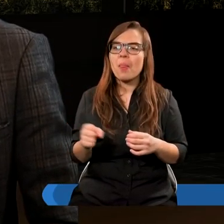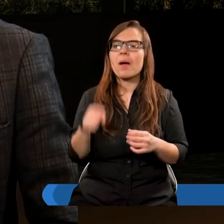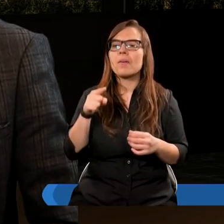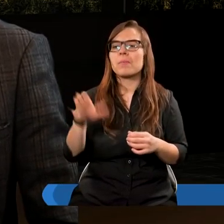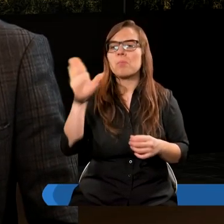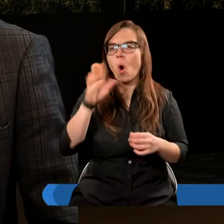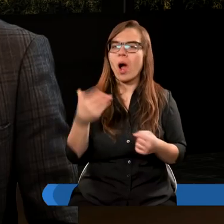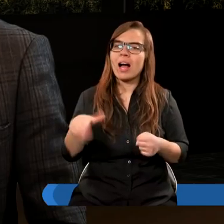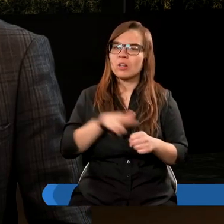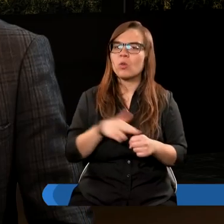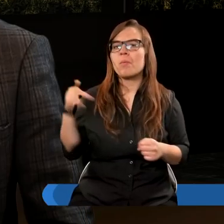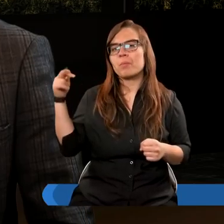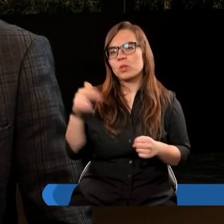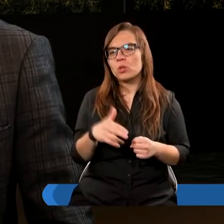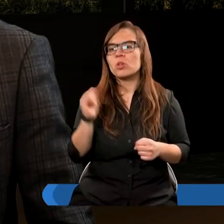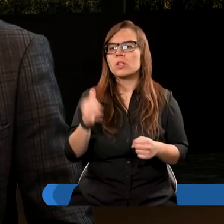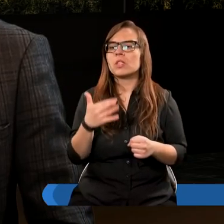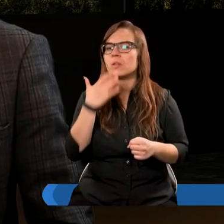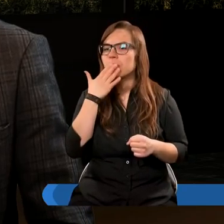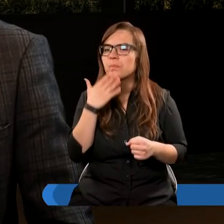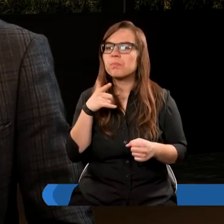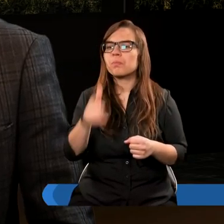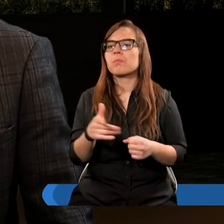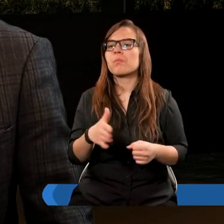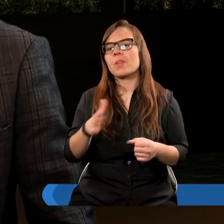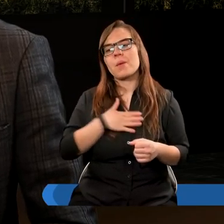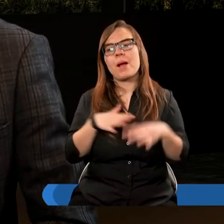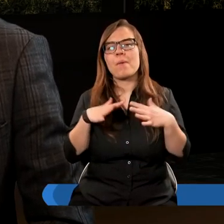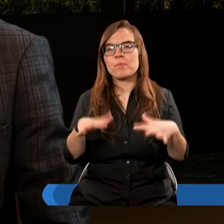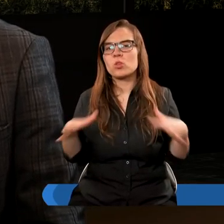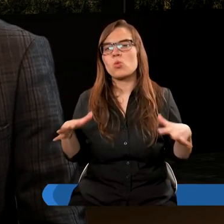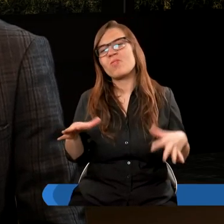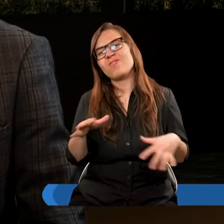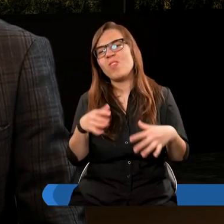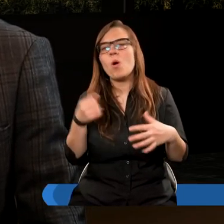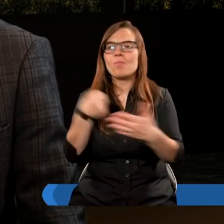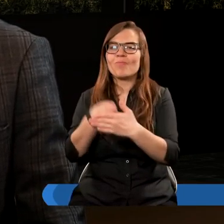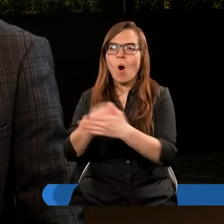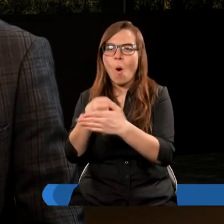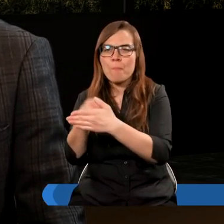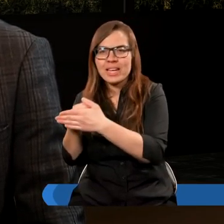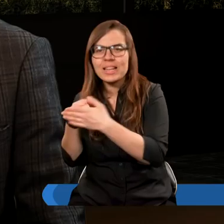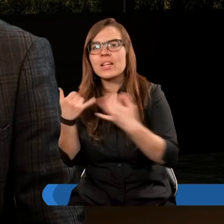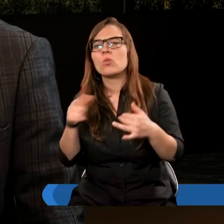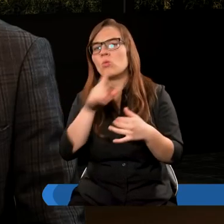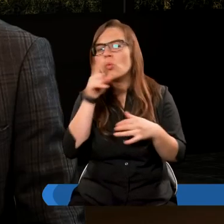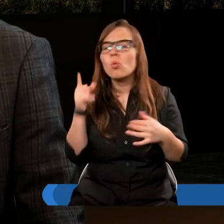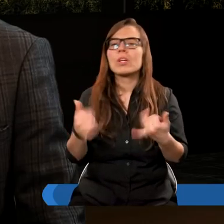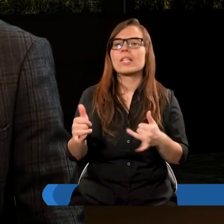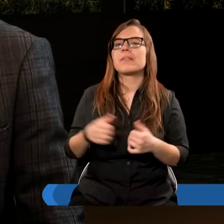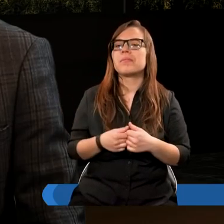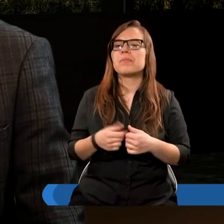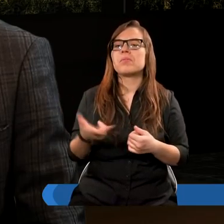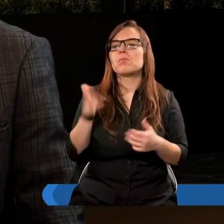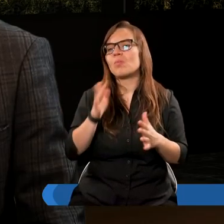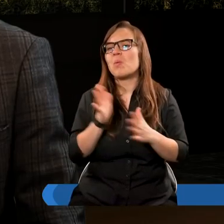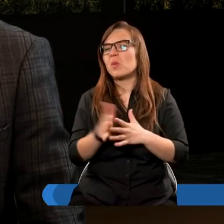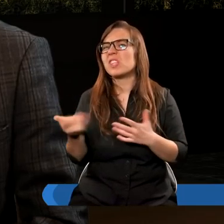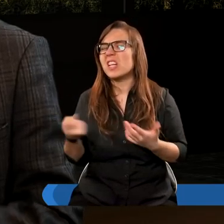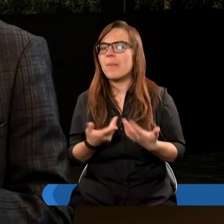Boga, który przychodzi powtórnie i tam mamy mnóstwo pobitych, no to jakby jest czas, kiedy trzeba po prostu